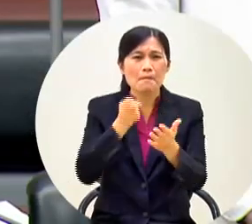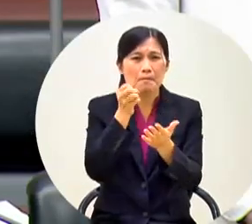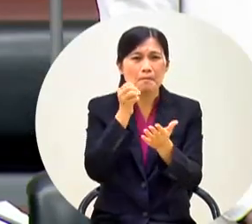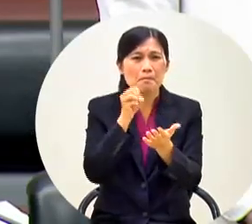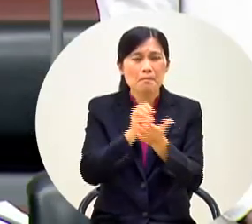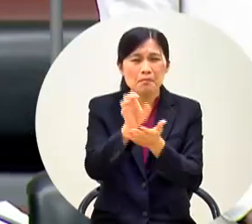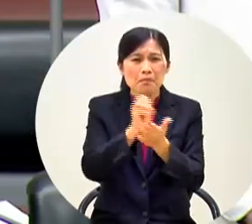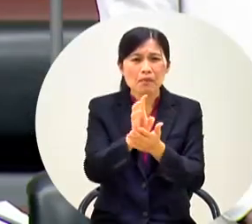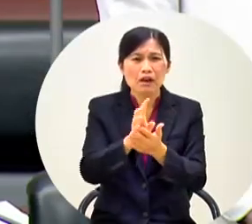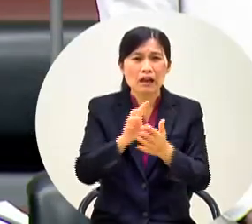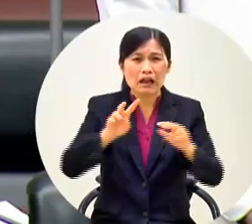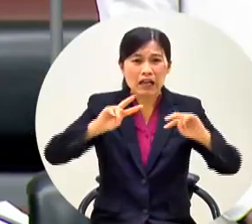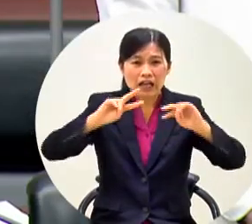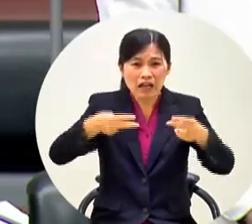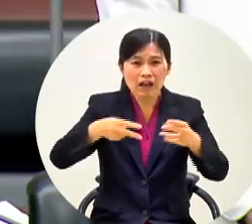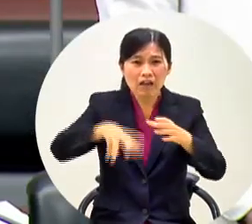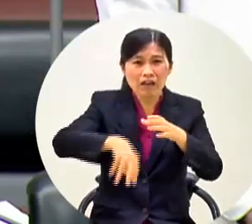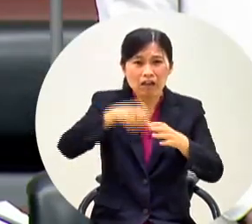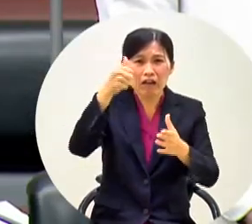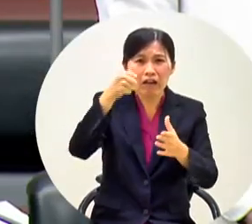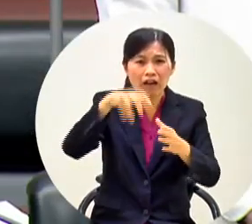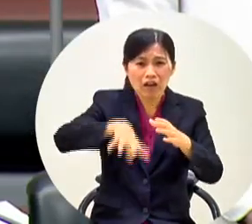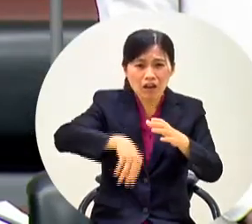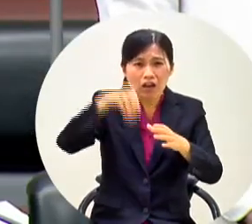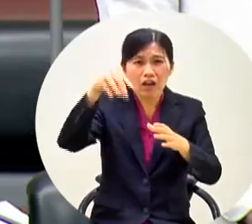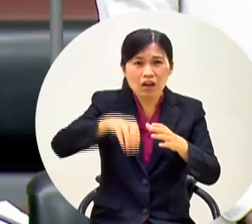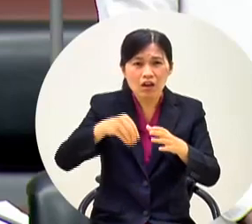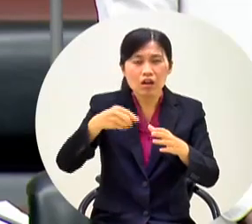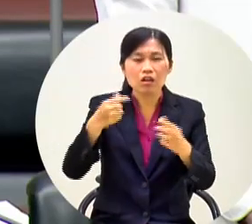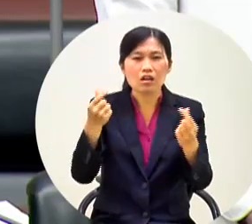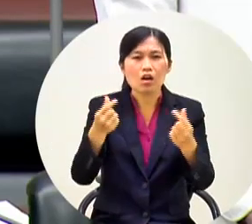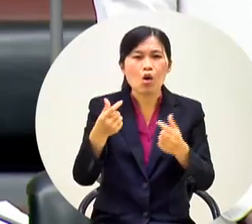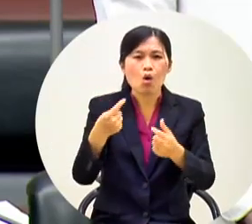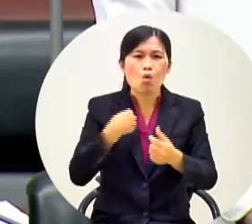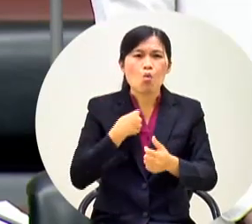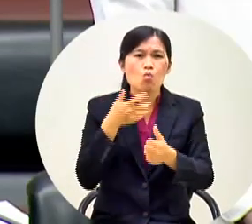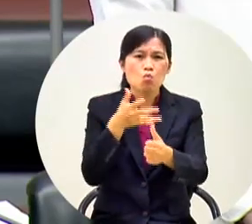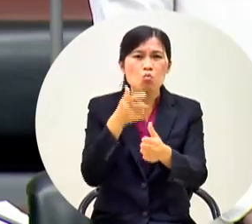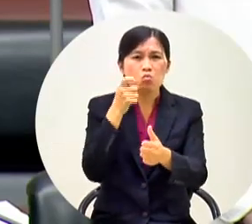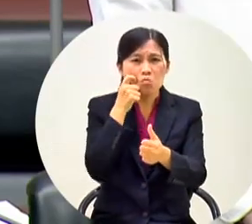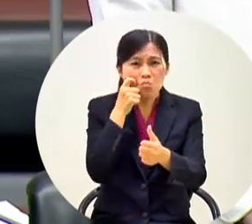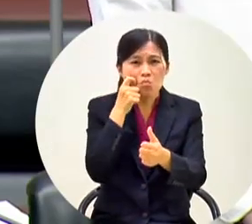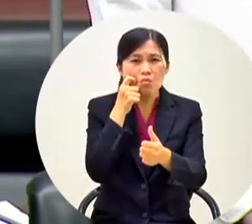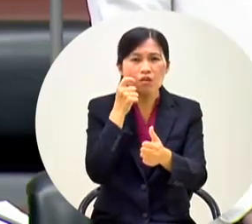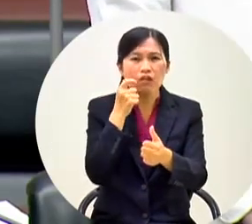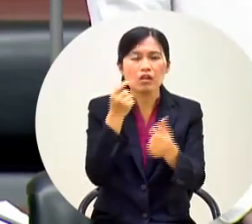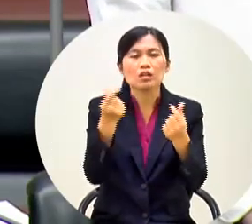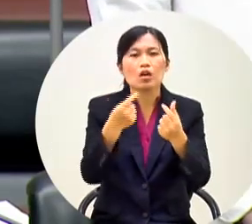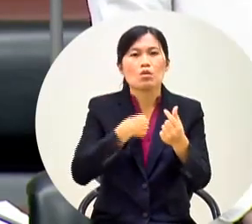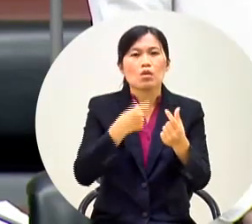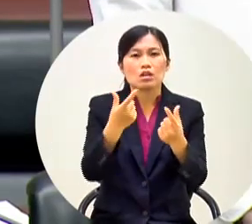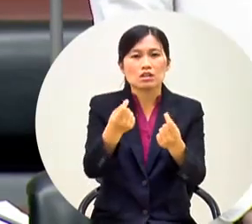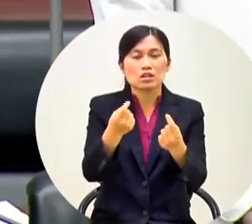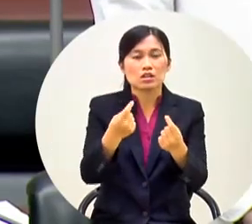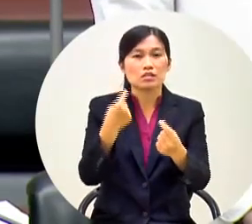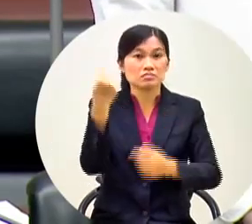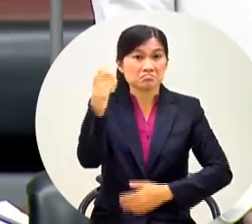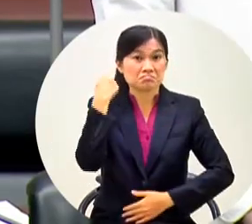市长，包含我，所以昨天市政府要正式交